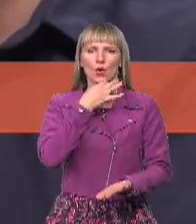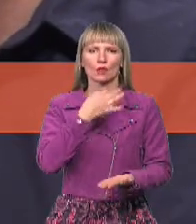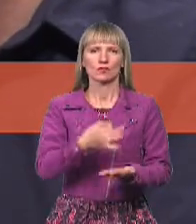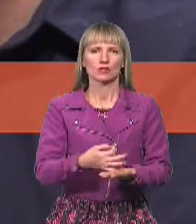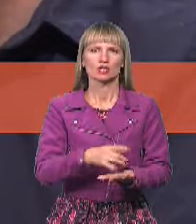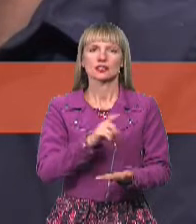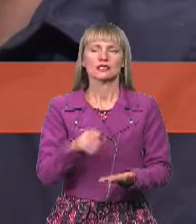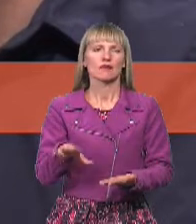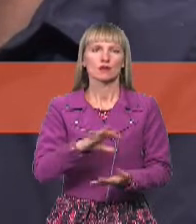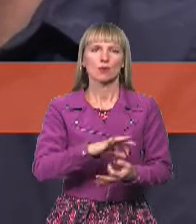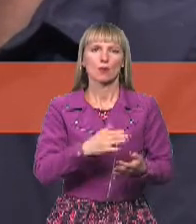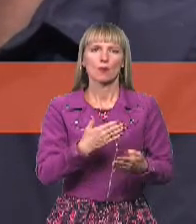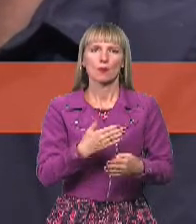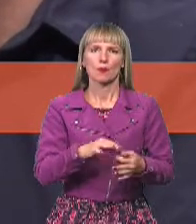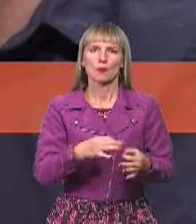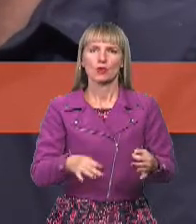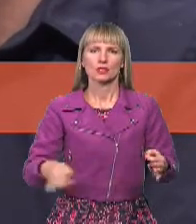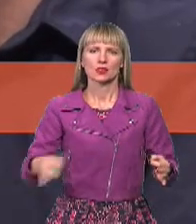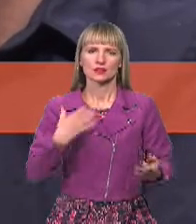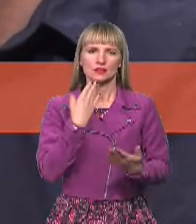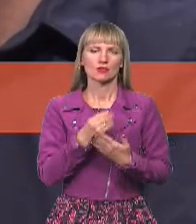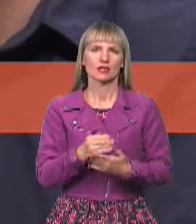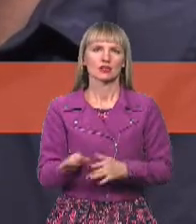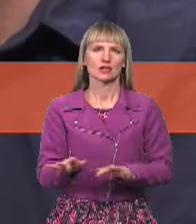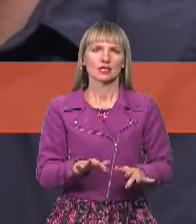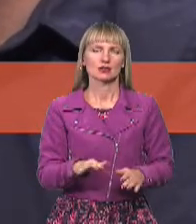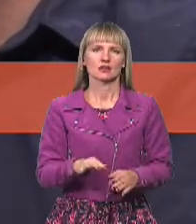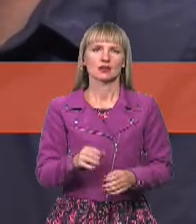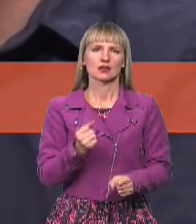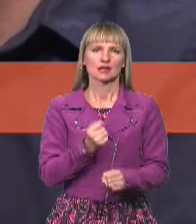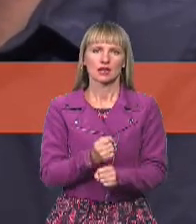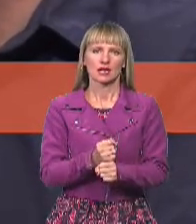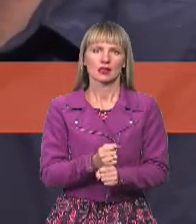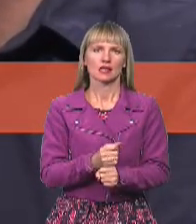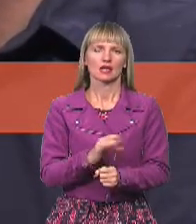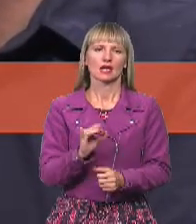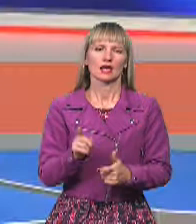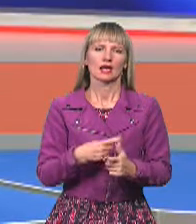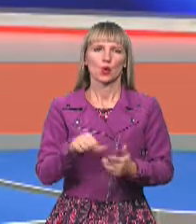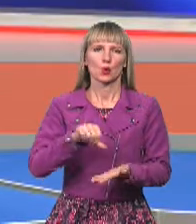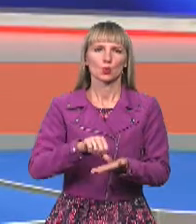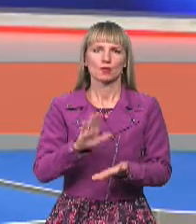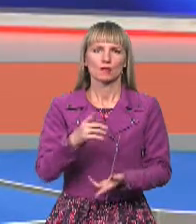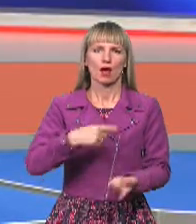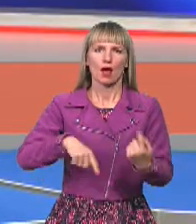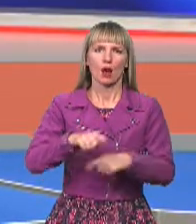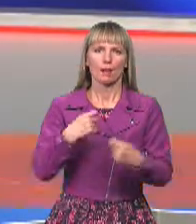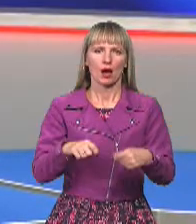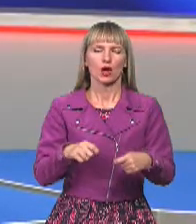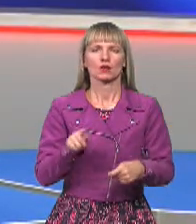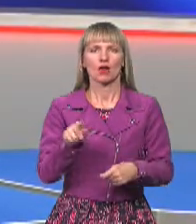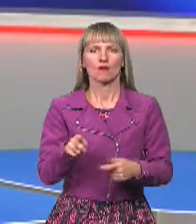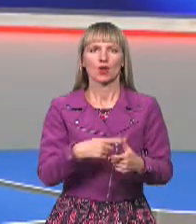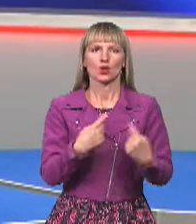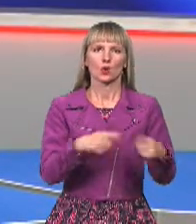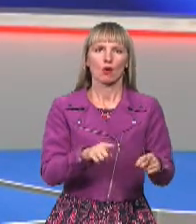за всю последовательность своих действий, производя или участвуя в обороте того или иного продукта. На сегодняшний